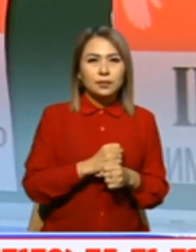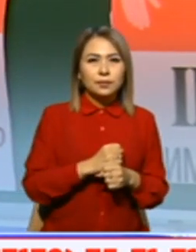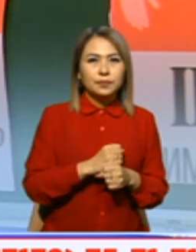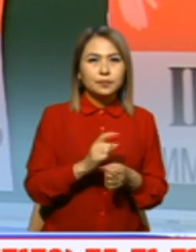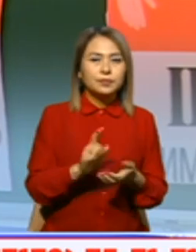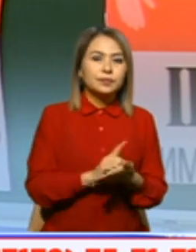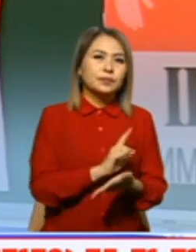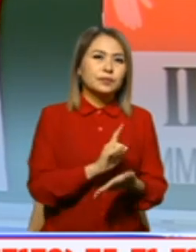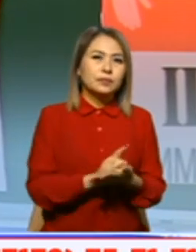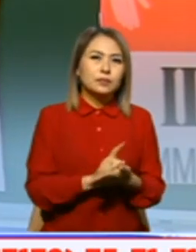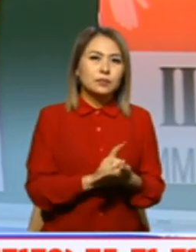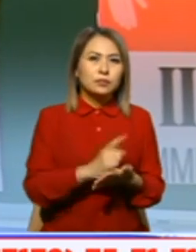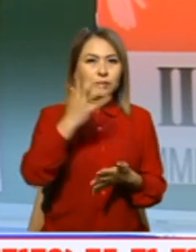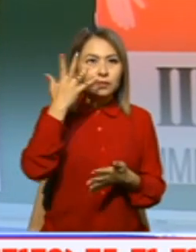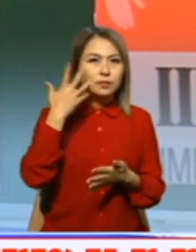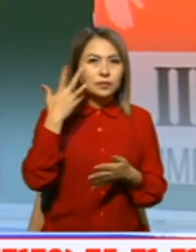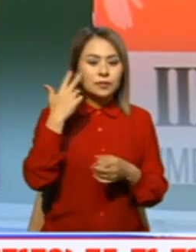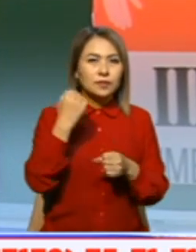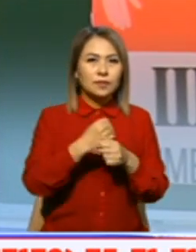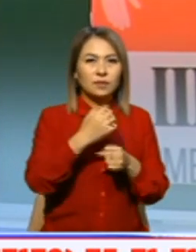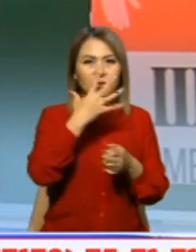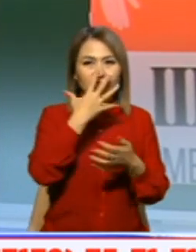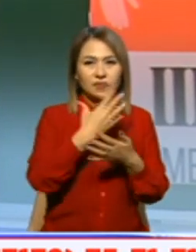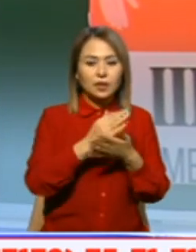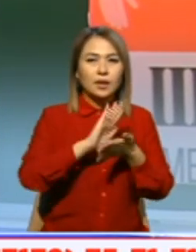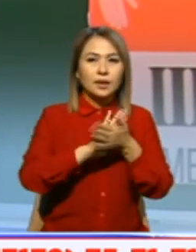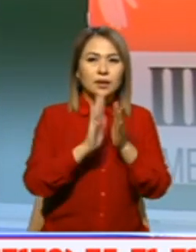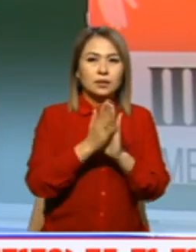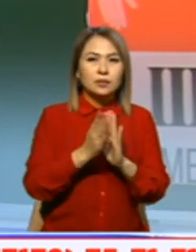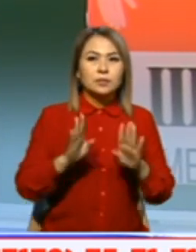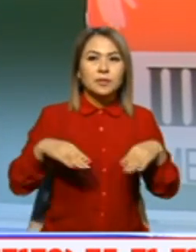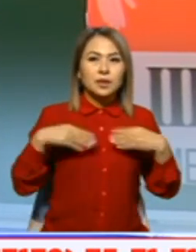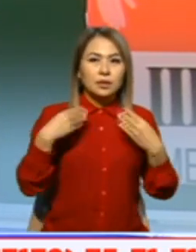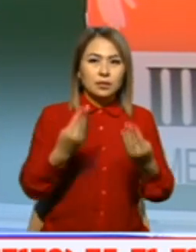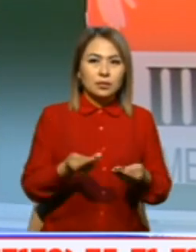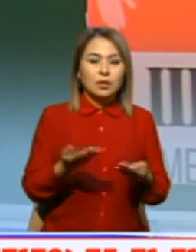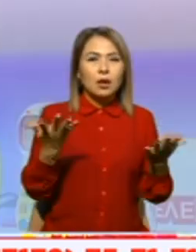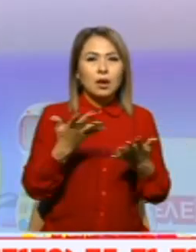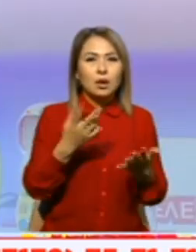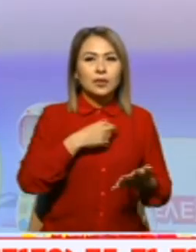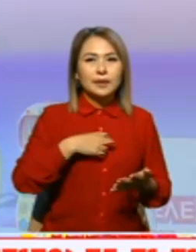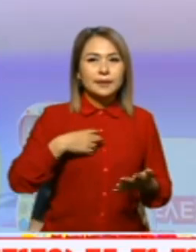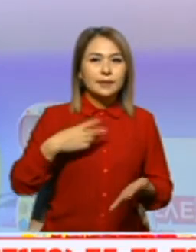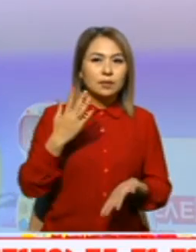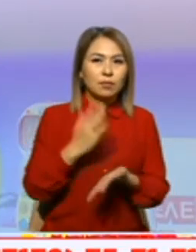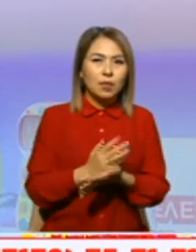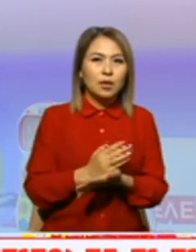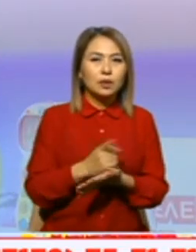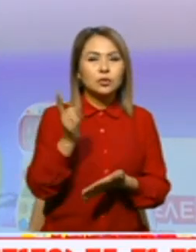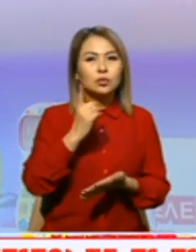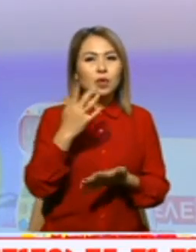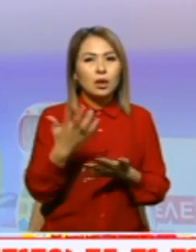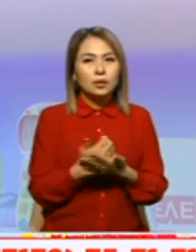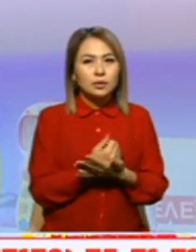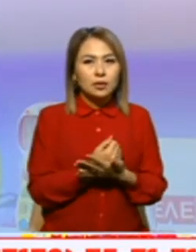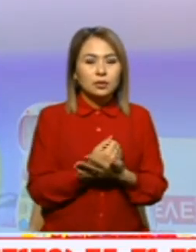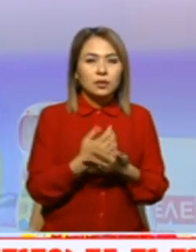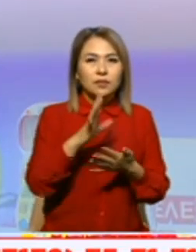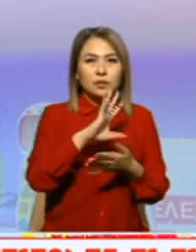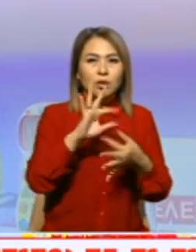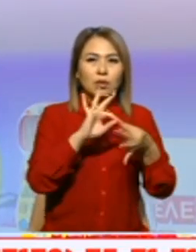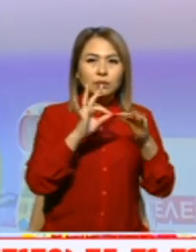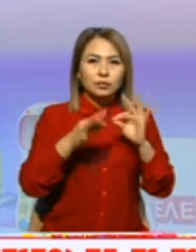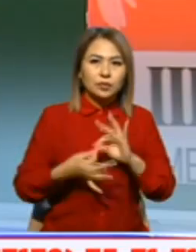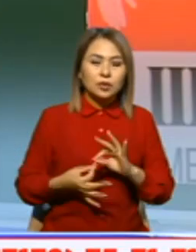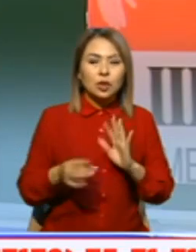Әрине, ол процесі жасау алдында ана да өзін келісім береді, қандай рисктер болады, не анықталады, оның бәрін айтылады.